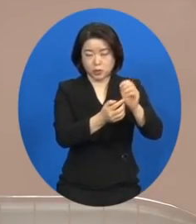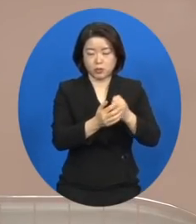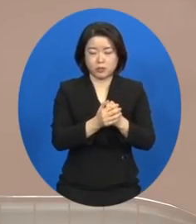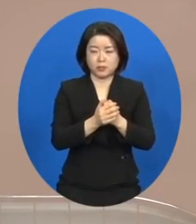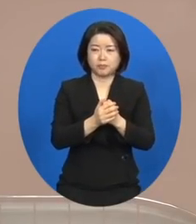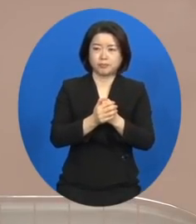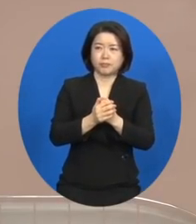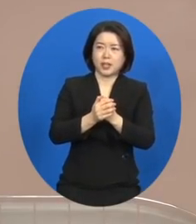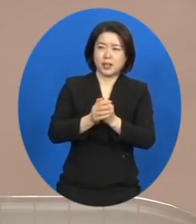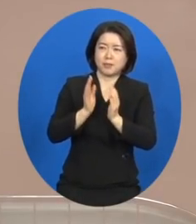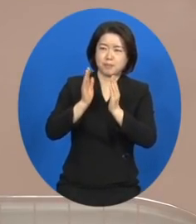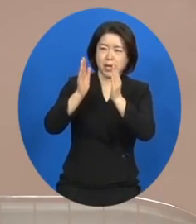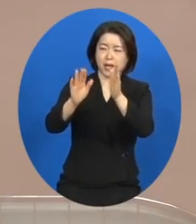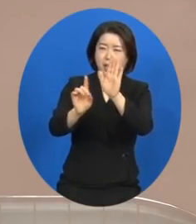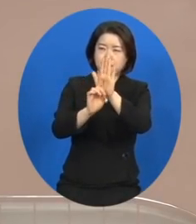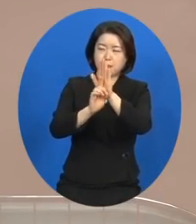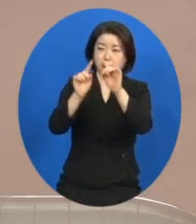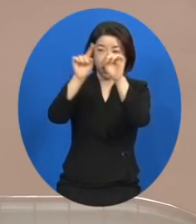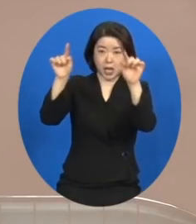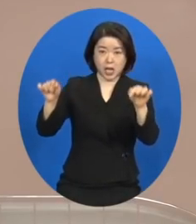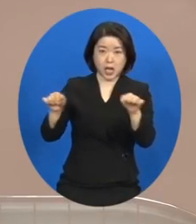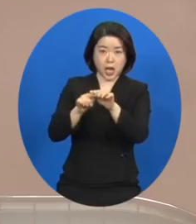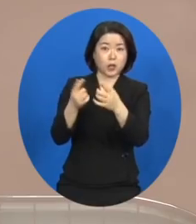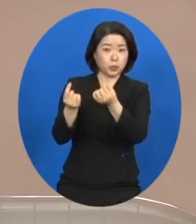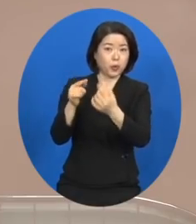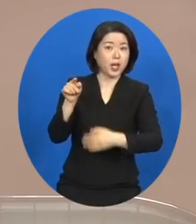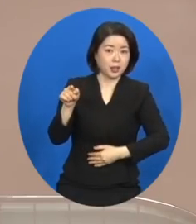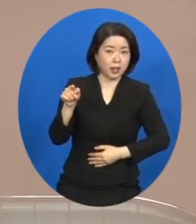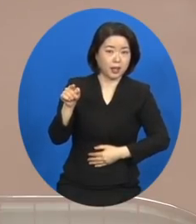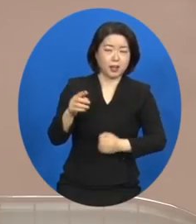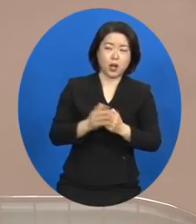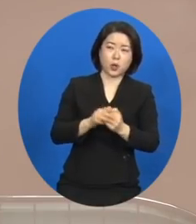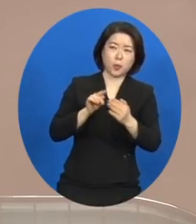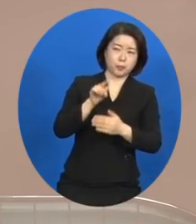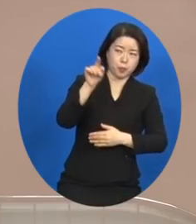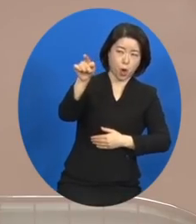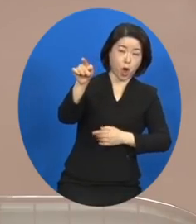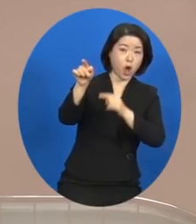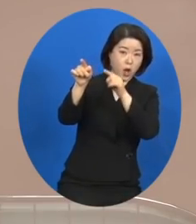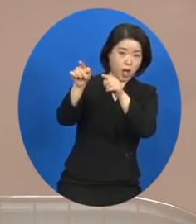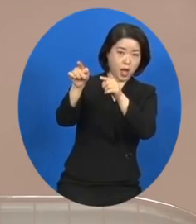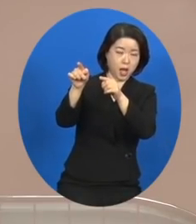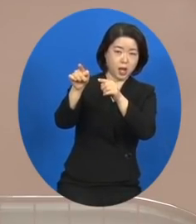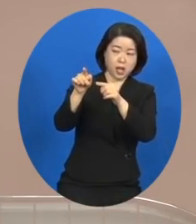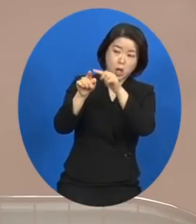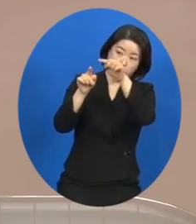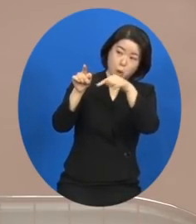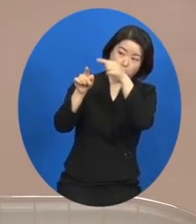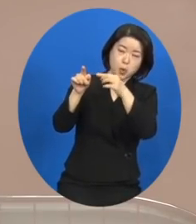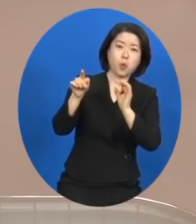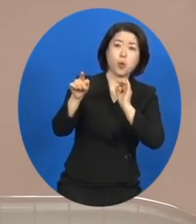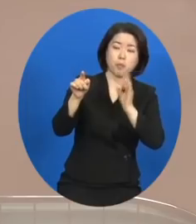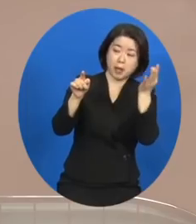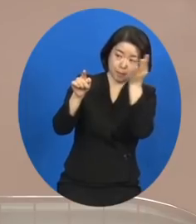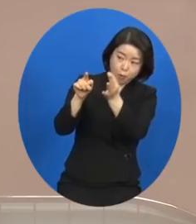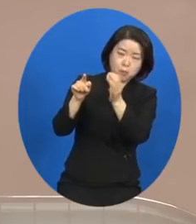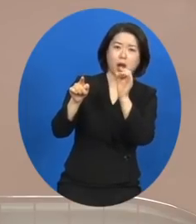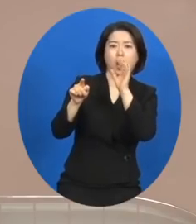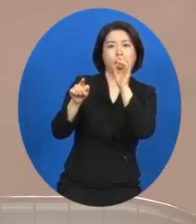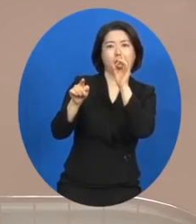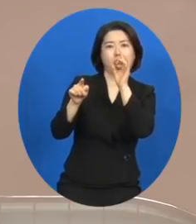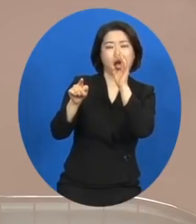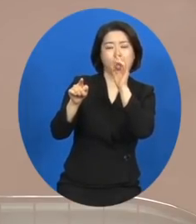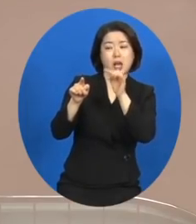표지판과 같아서 무엇을 가리키는 겁니다. 가리킬 때는 그 표지판만 봐서는 안 되죠.